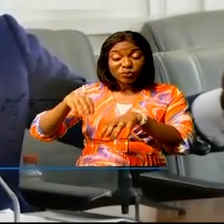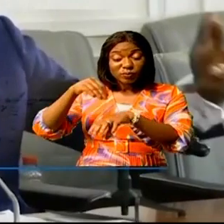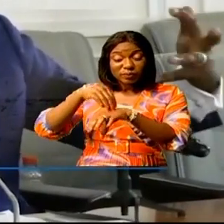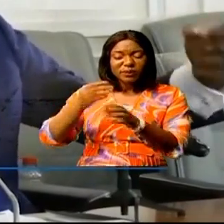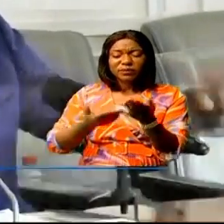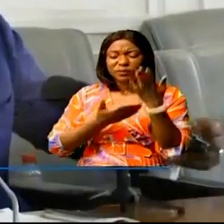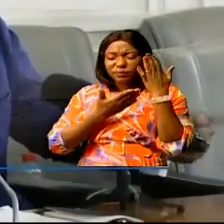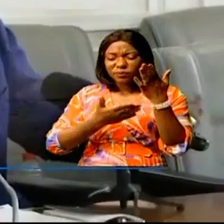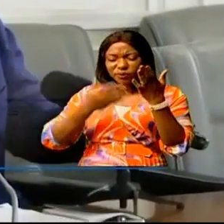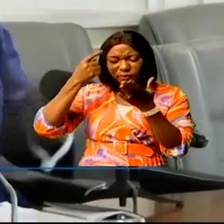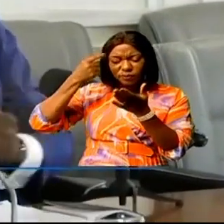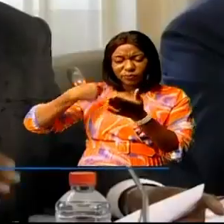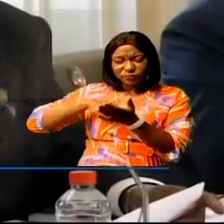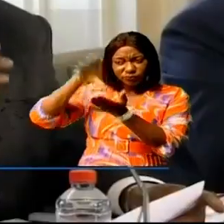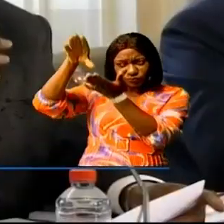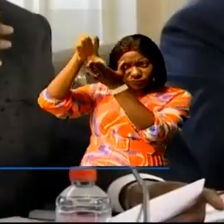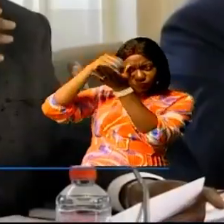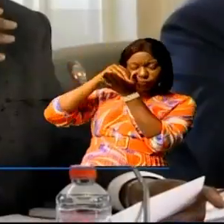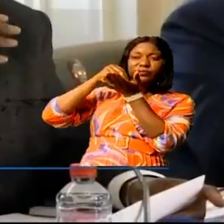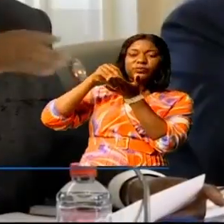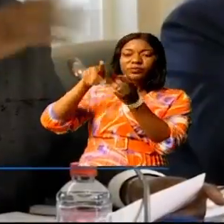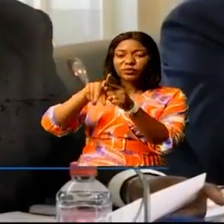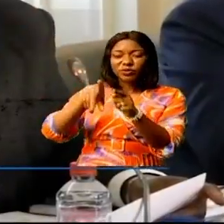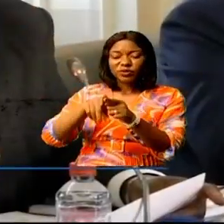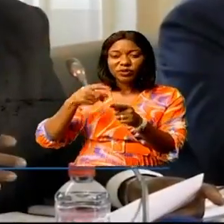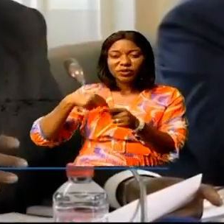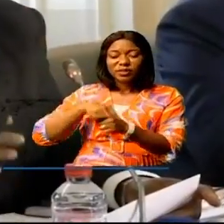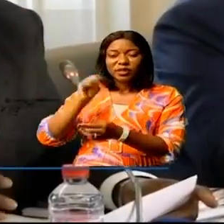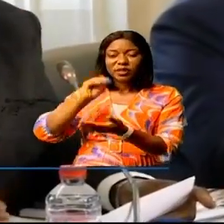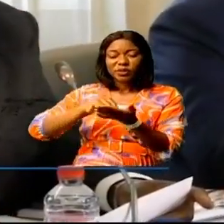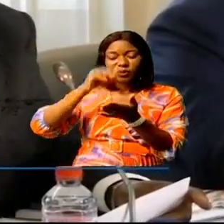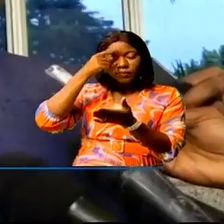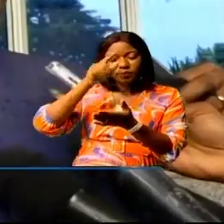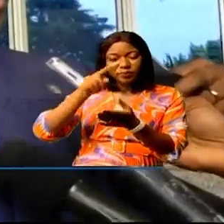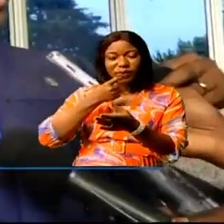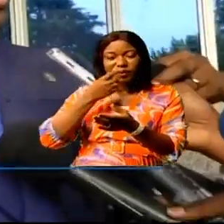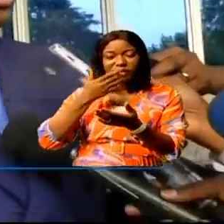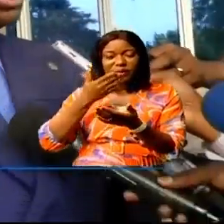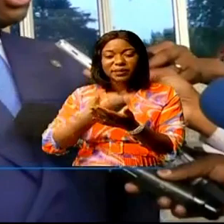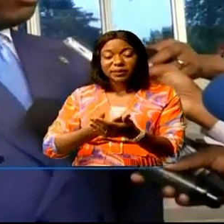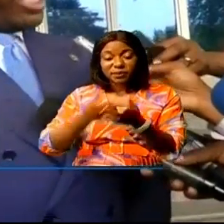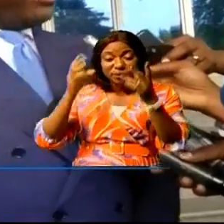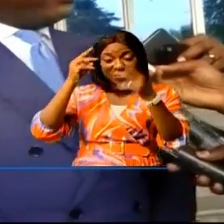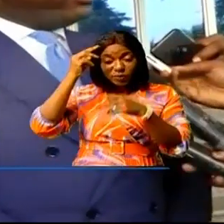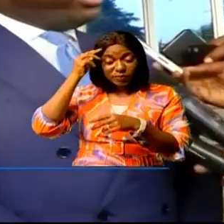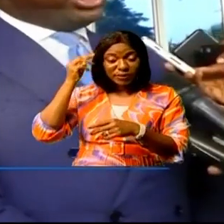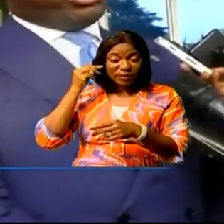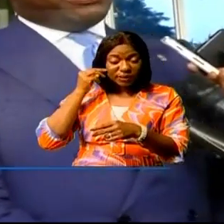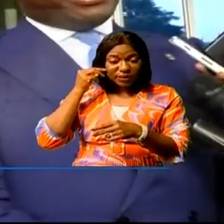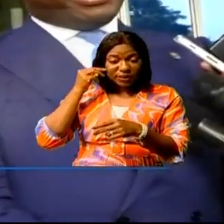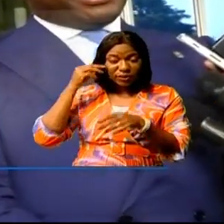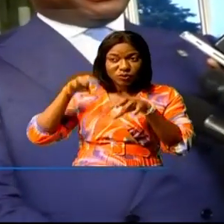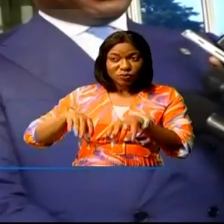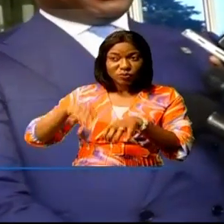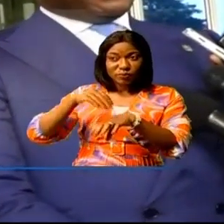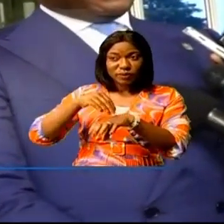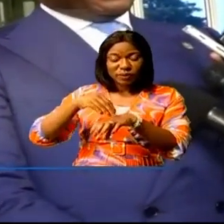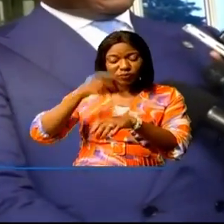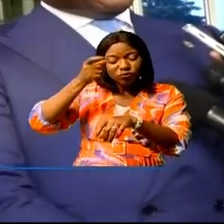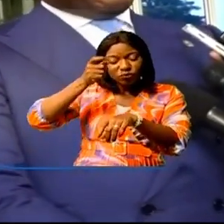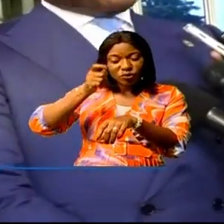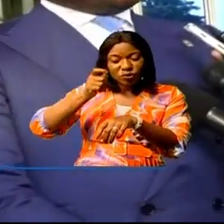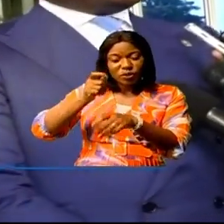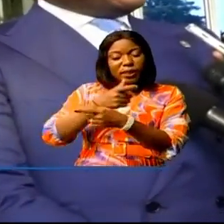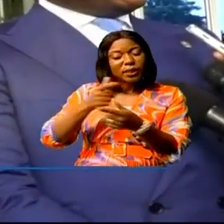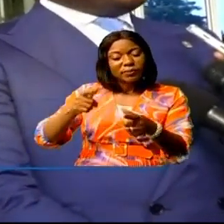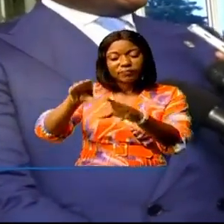importante et capitale pour nous. Et c'est donc, je remercie encore une fois le ministre Jean-Jacques Bouya pour sa disponibilité. Et je